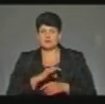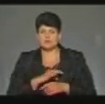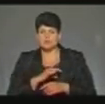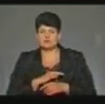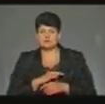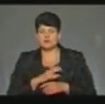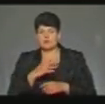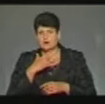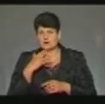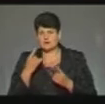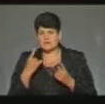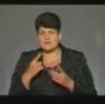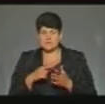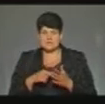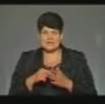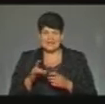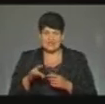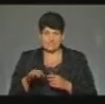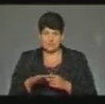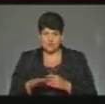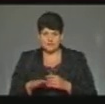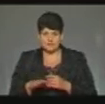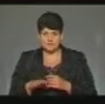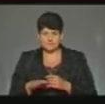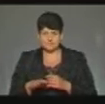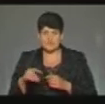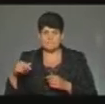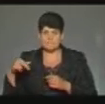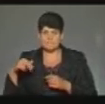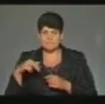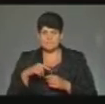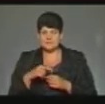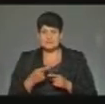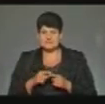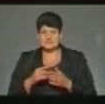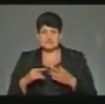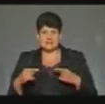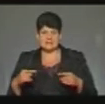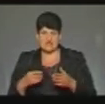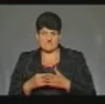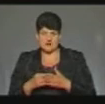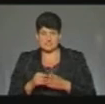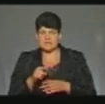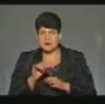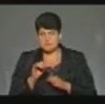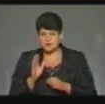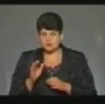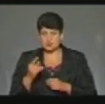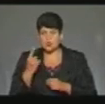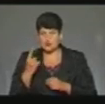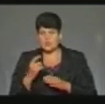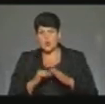багатьох великих містах Європи, ті з пішохідним переходом, то є різна вартість. Тобто там може бути одна